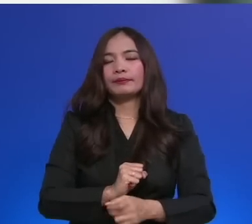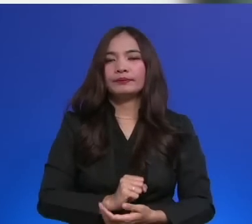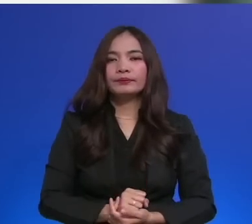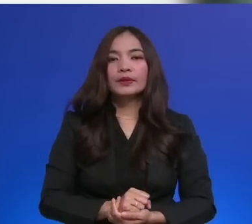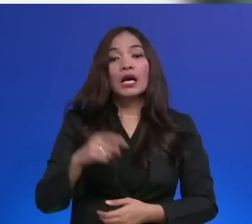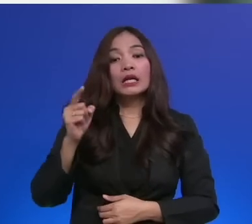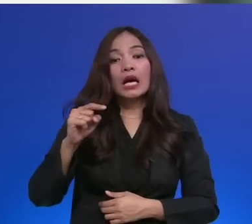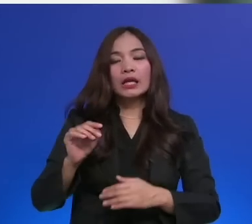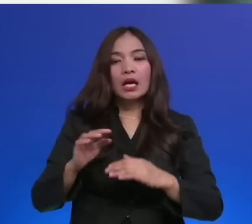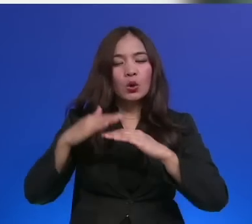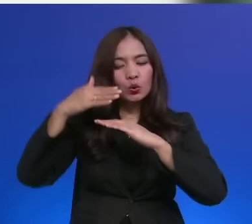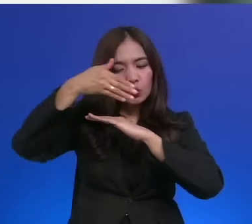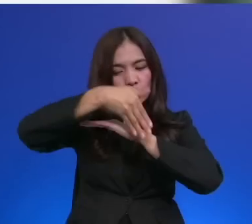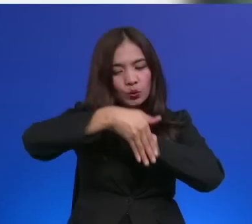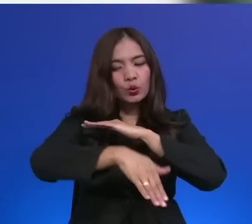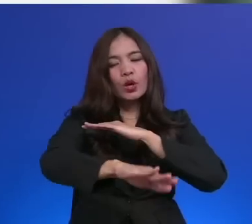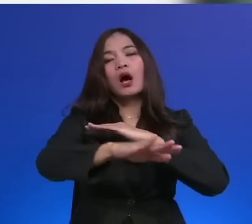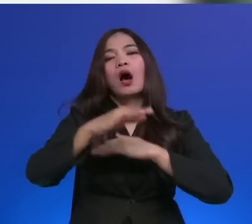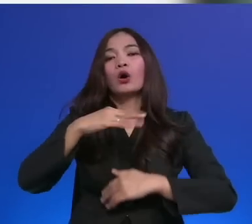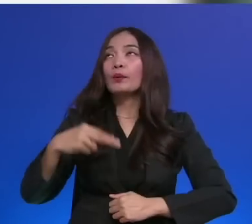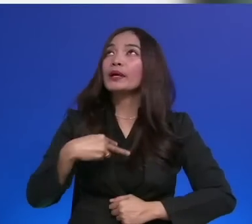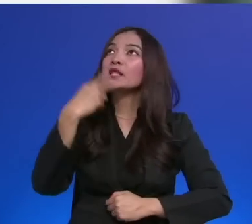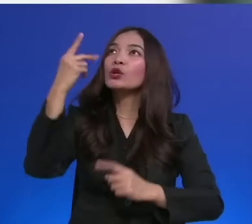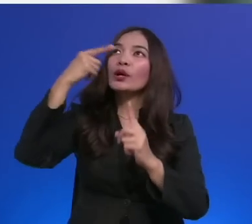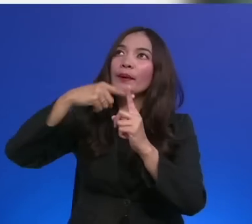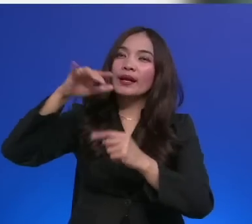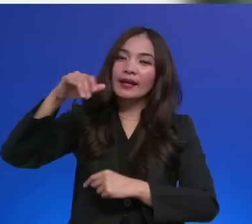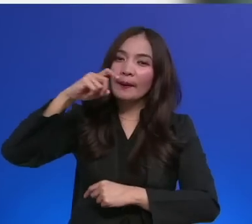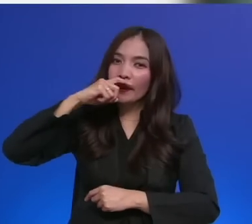Dari jurang yang dalam ku berseru kepadamu ya Bapa.